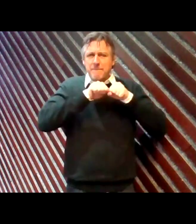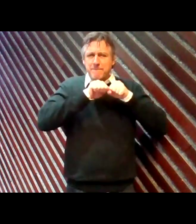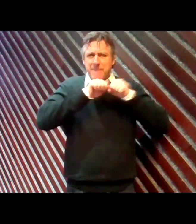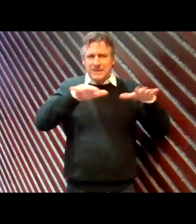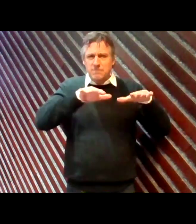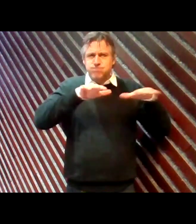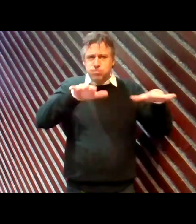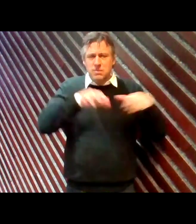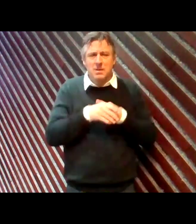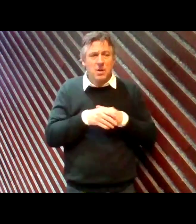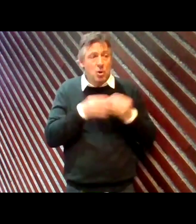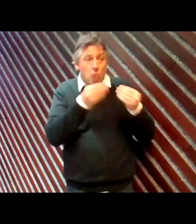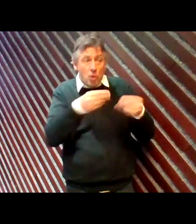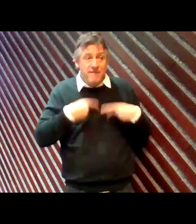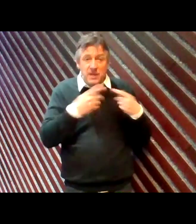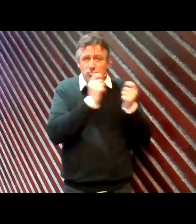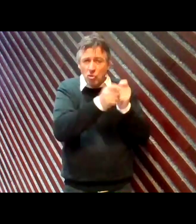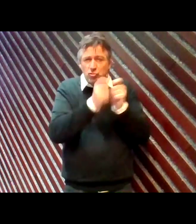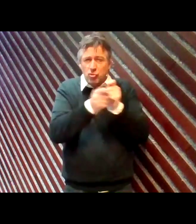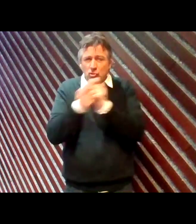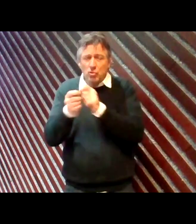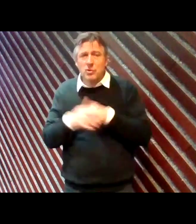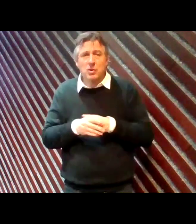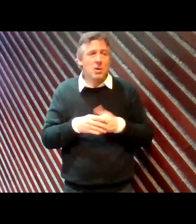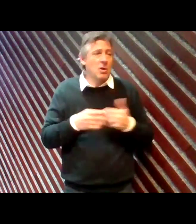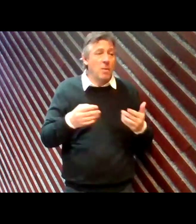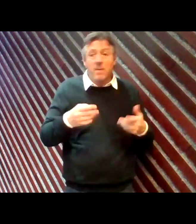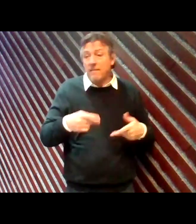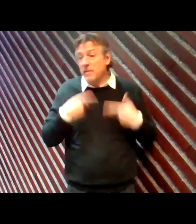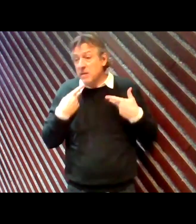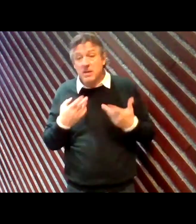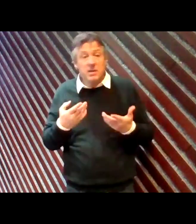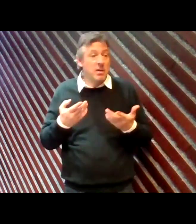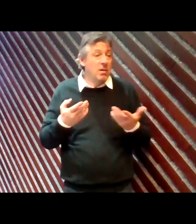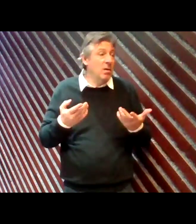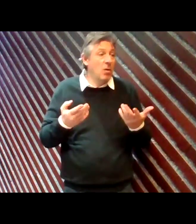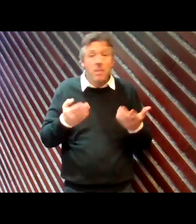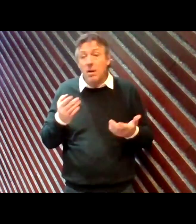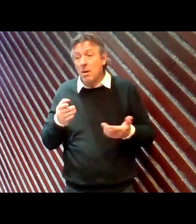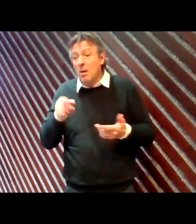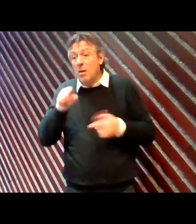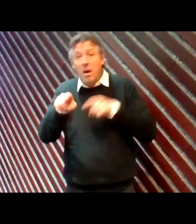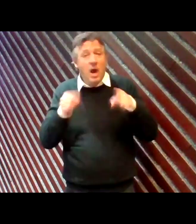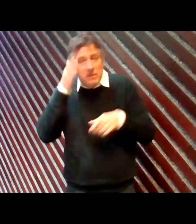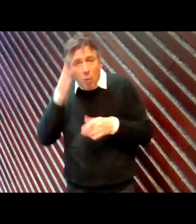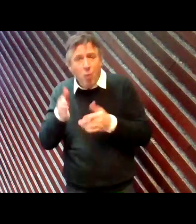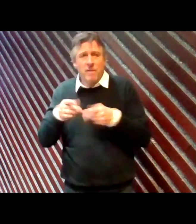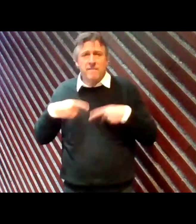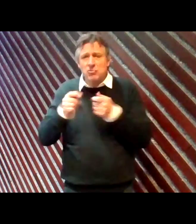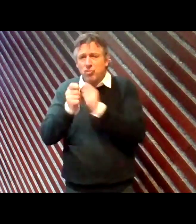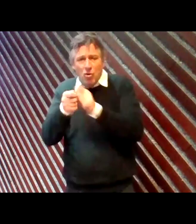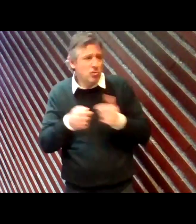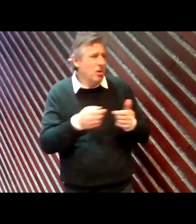vie de l'XY ou dans la vie des animaux ou dans la vie etc c'est important aussi à mesurer donc ça aussi il faut qu'on ait tous